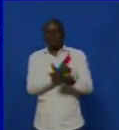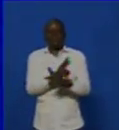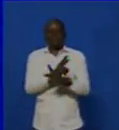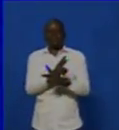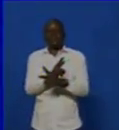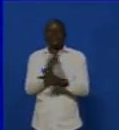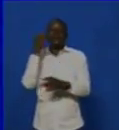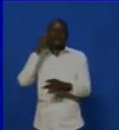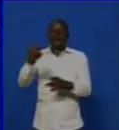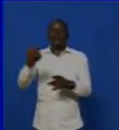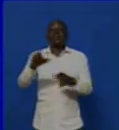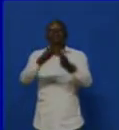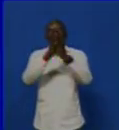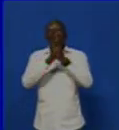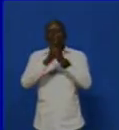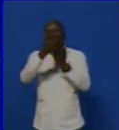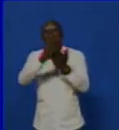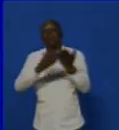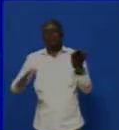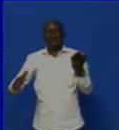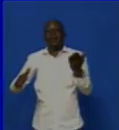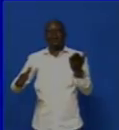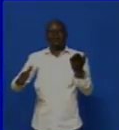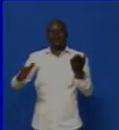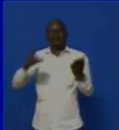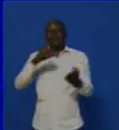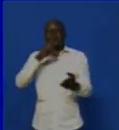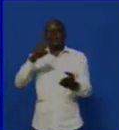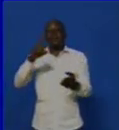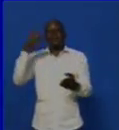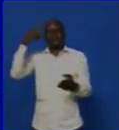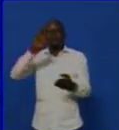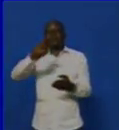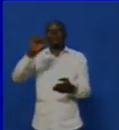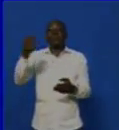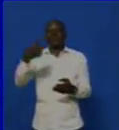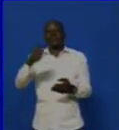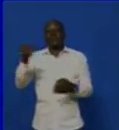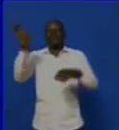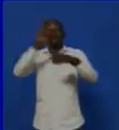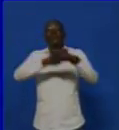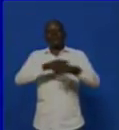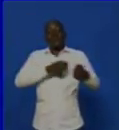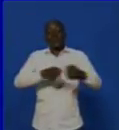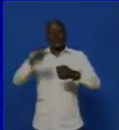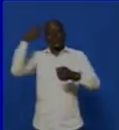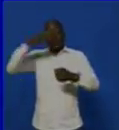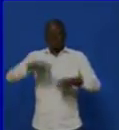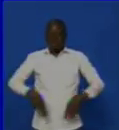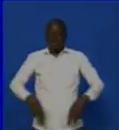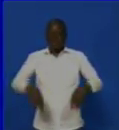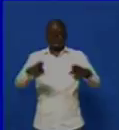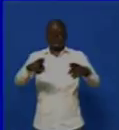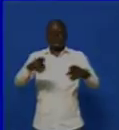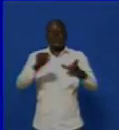ont été revendiquées d'une part, et s'agit-il d'un maquillage, d'une mise en scène pour brouiller les pistes ou d'une preuve